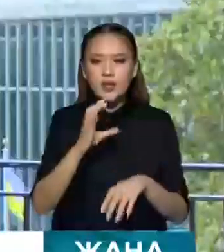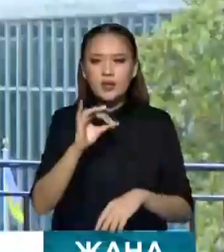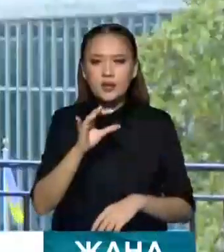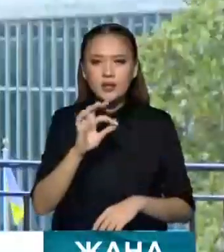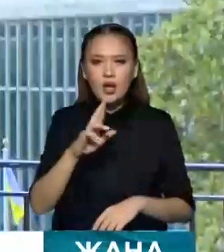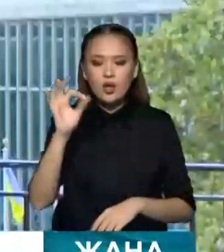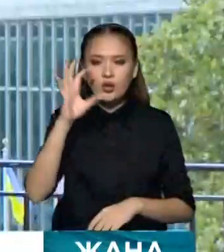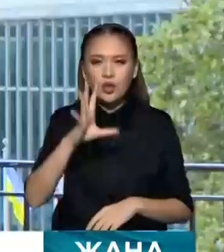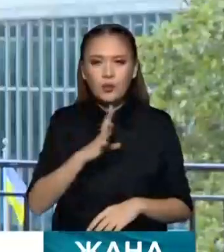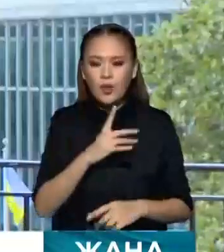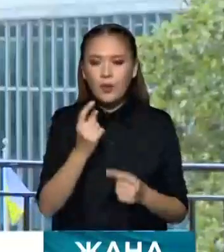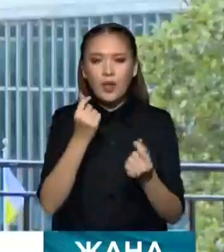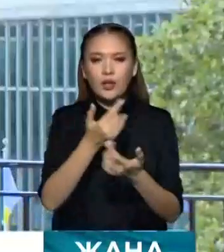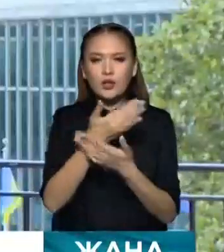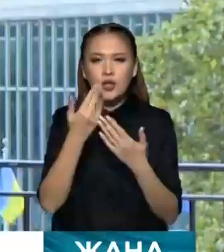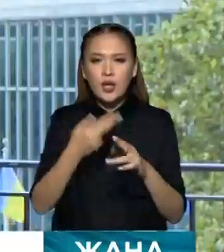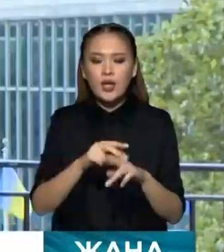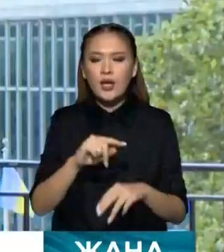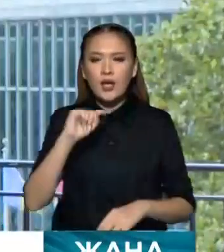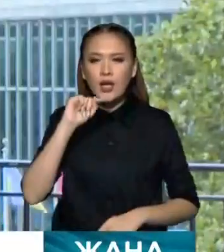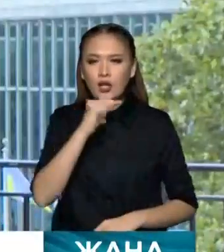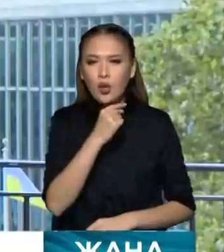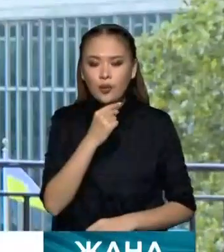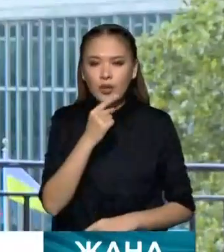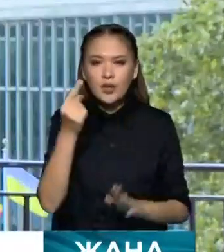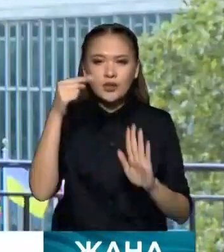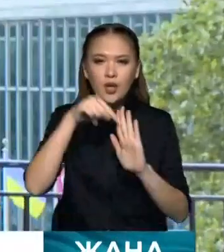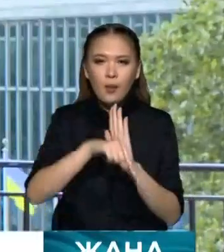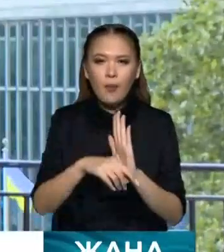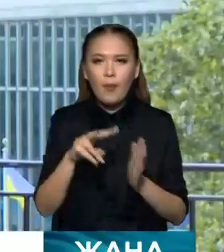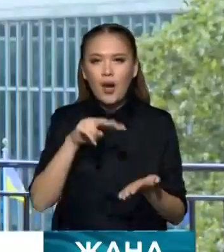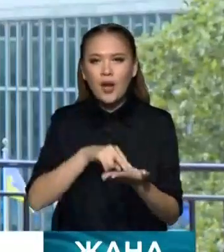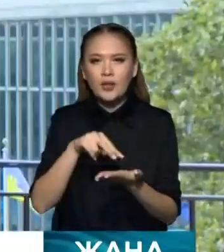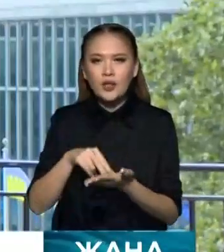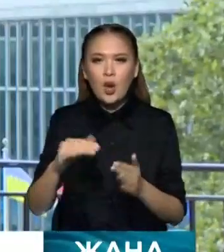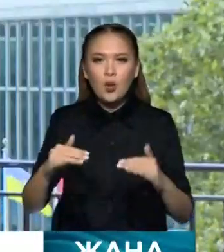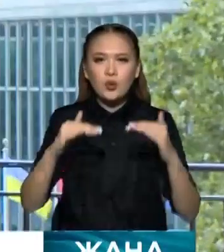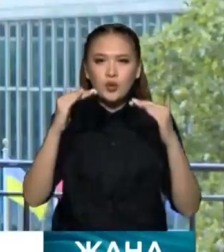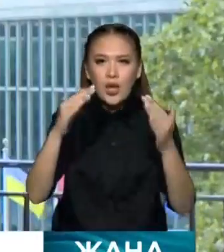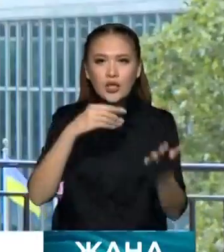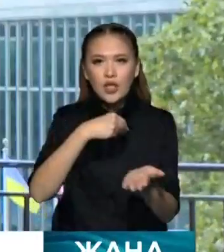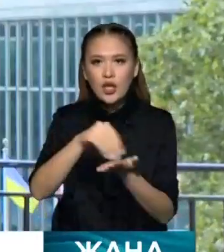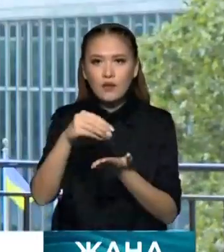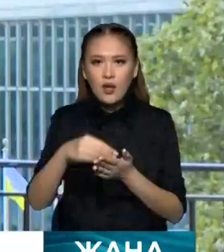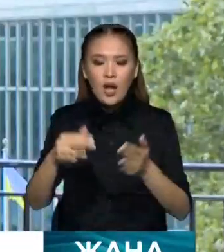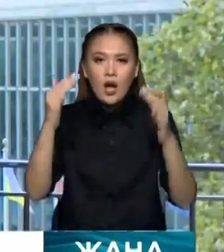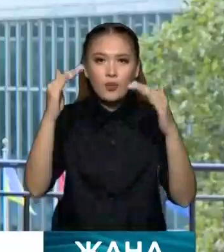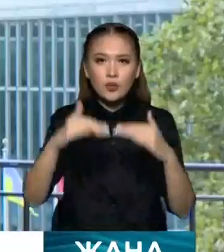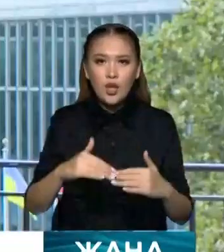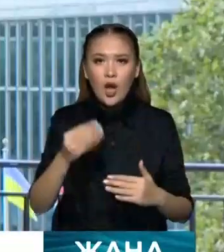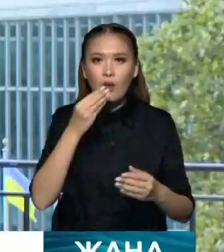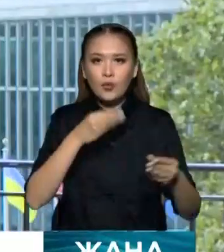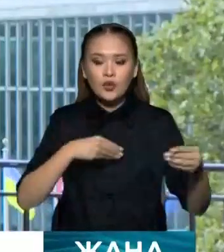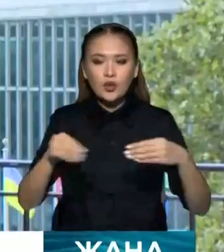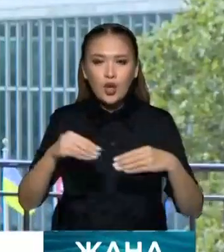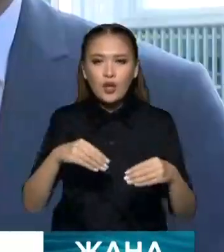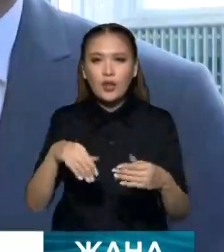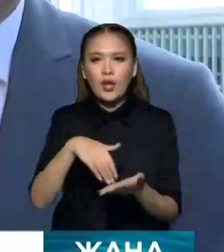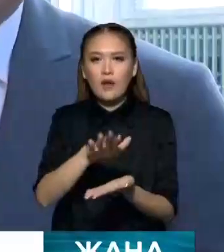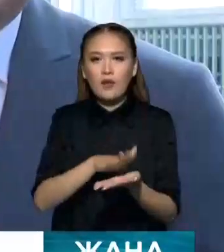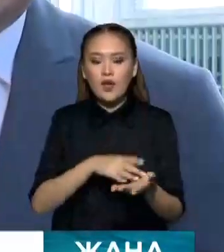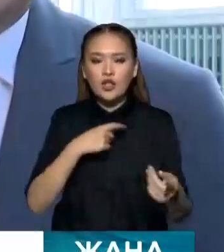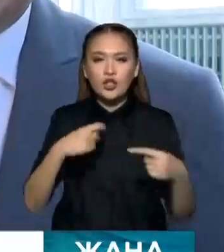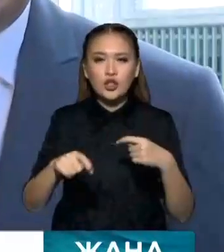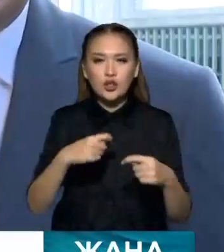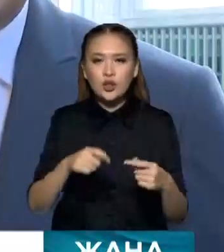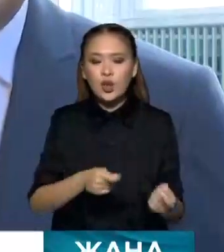өзекті мәселе аз емес, жаһандық экономикалық дағдарыс, соның ішінде бағаның өсуі, сатып алу қабілетінің төмендеуі, азық-түлік тапшылығы мен тауар жеткізу